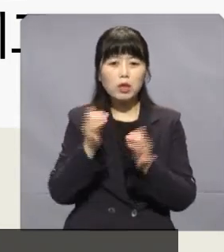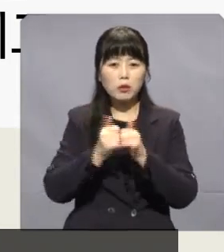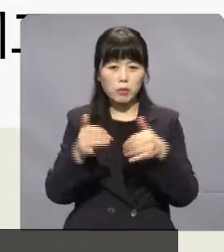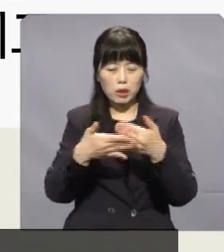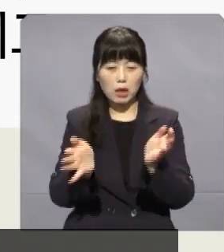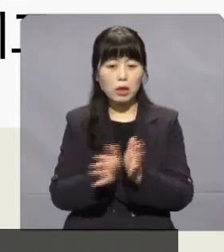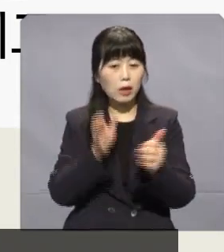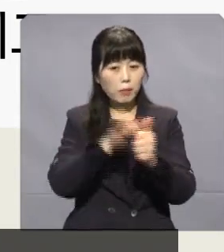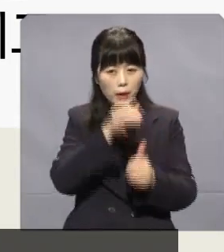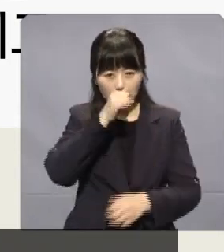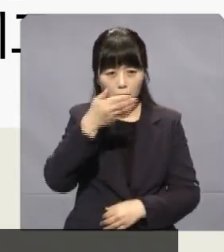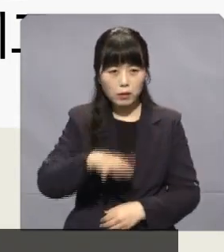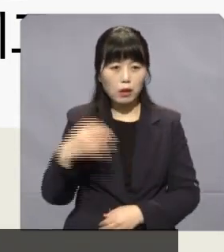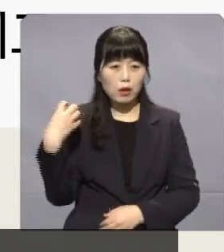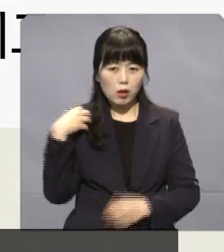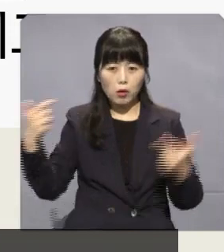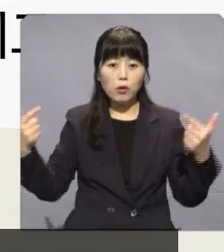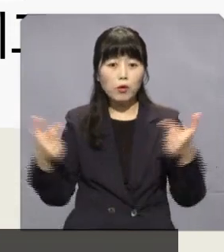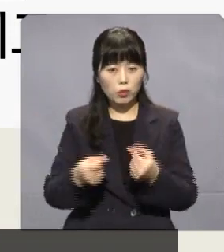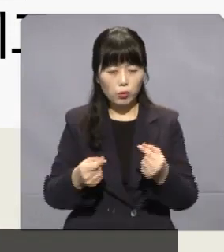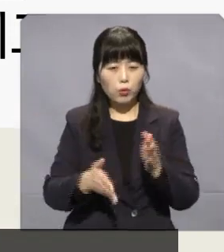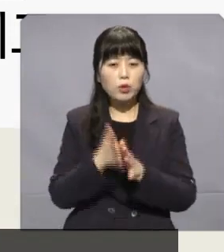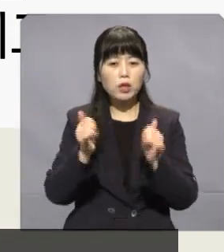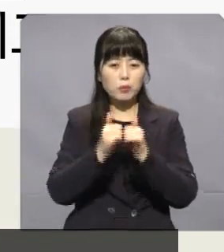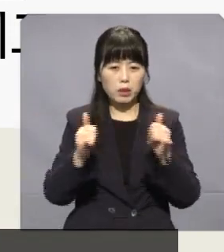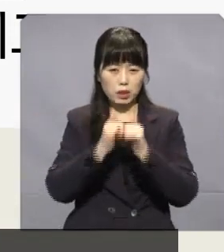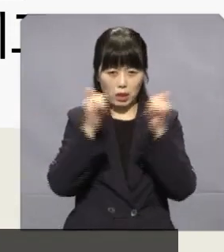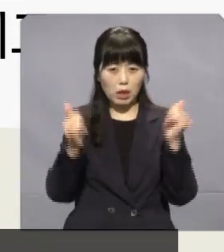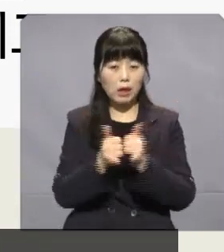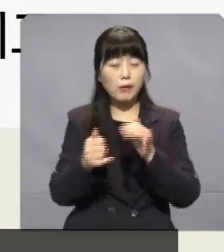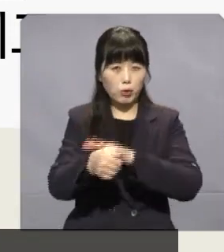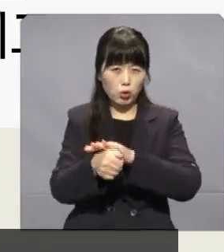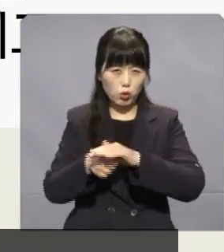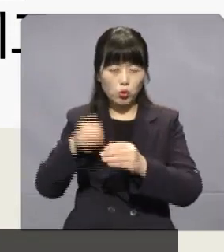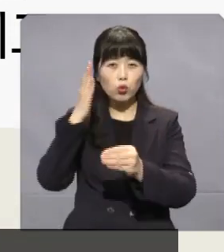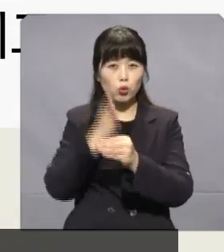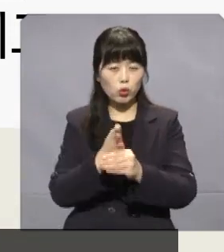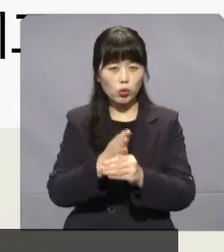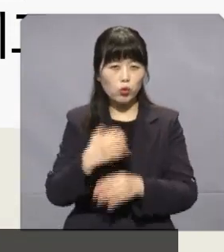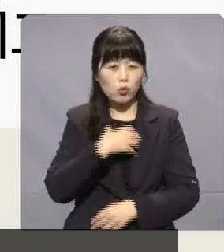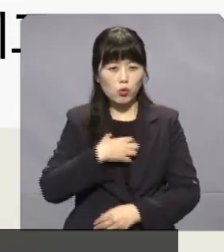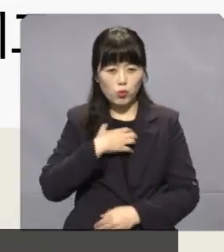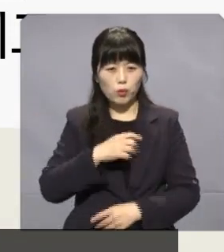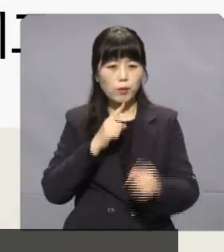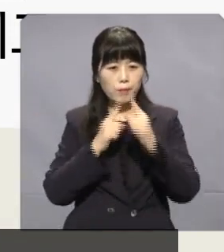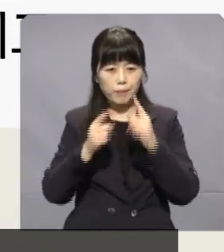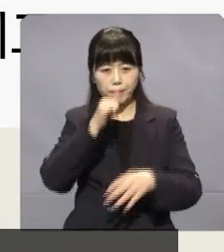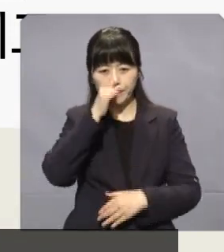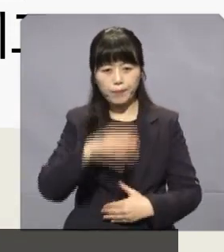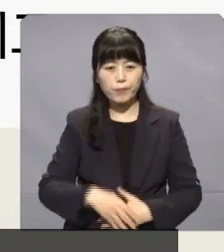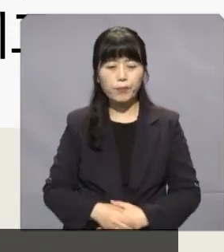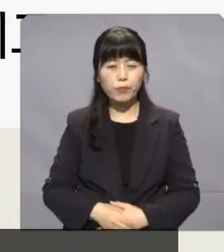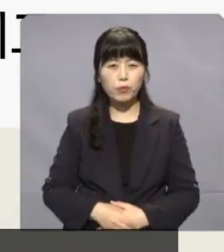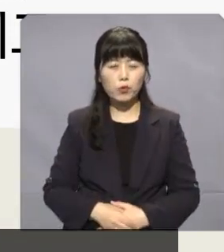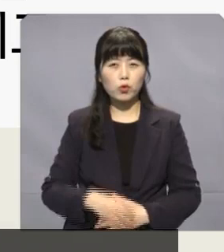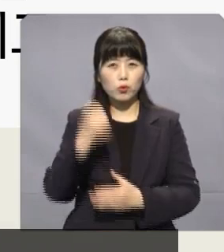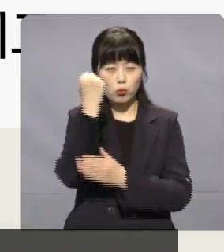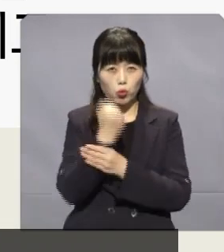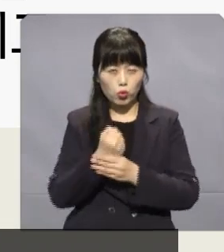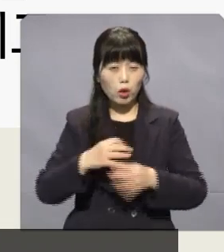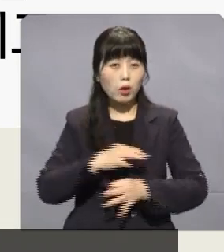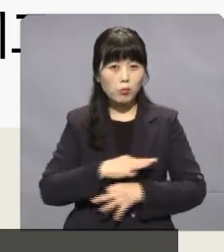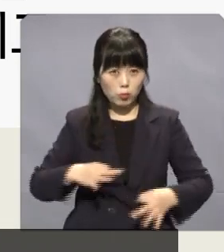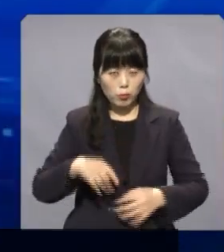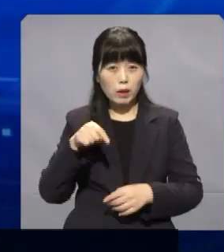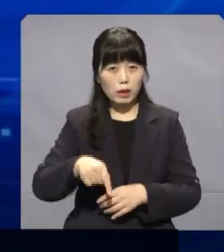시민단체가 맡아 왔는데 역할을 축소시키고 시민사회를 후퇴시키고 있다 우리의 목소리가 있습니다 부정부패 이미지가 시민단체